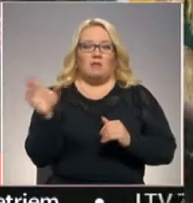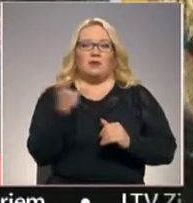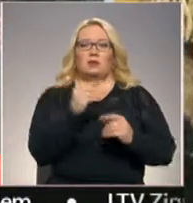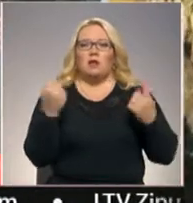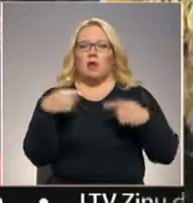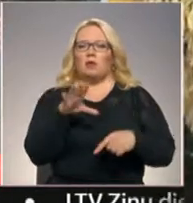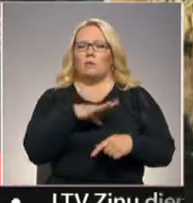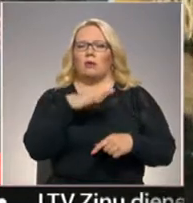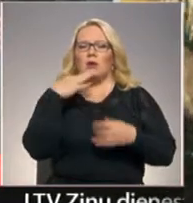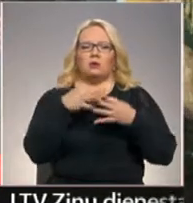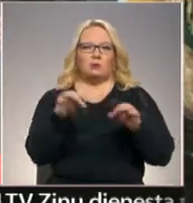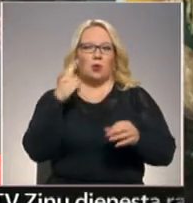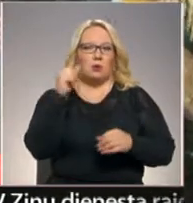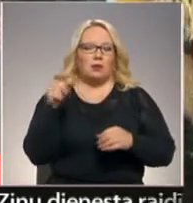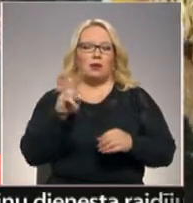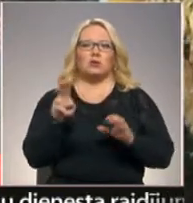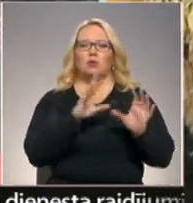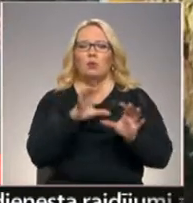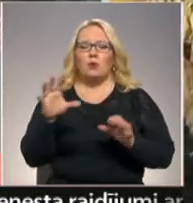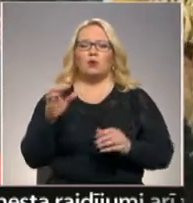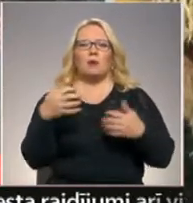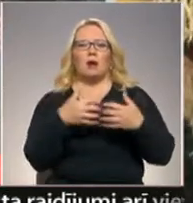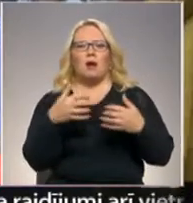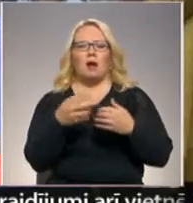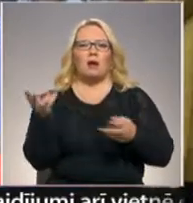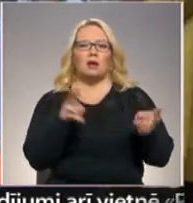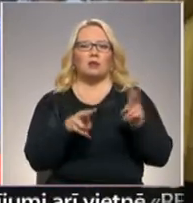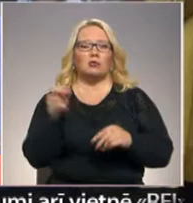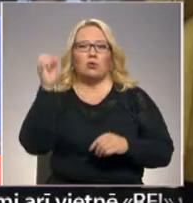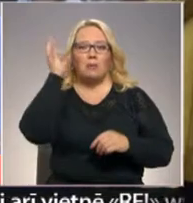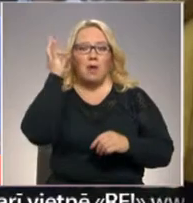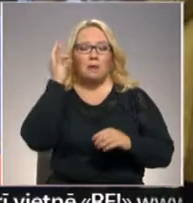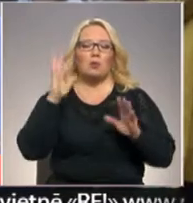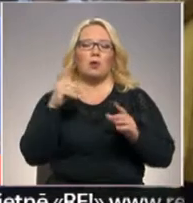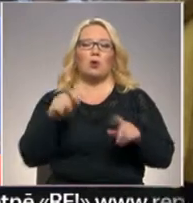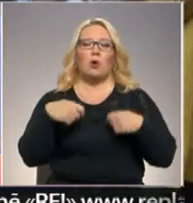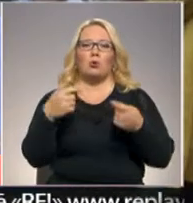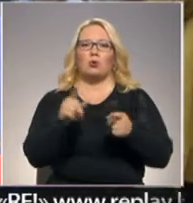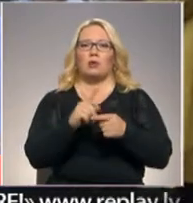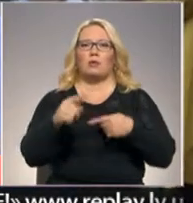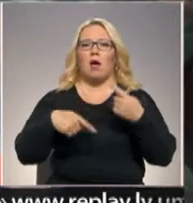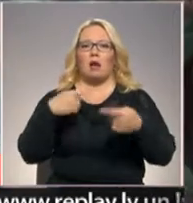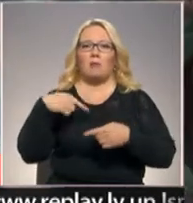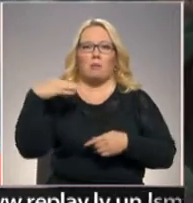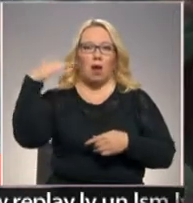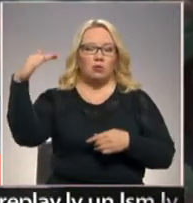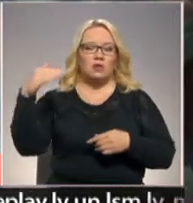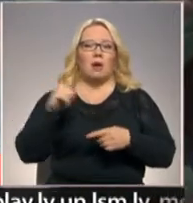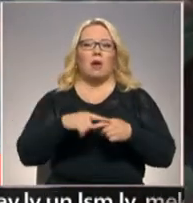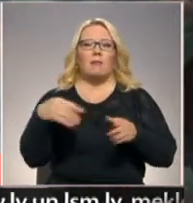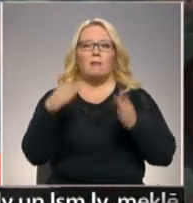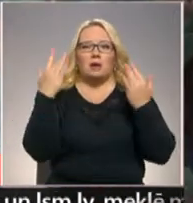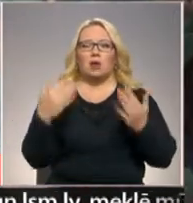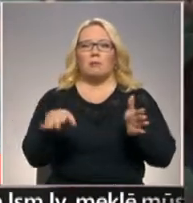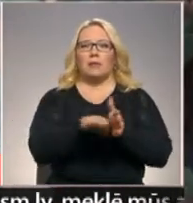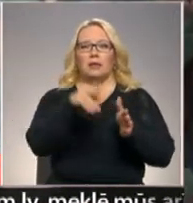laikos ir bijis daudz brīvprātīgo, kas rūpējušies par karā kritušo piemiņu, tomēr svarīgi to nodot arī nākošajām paudzēm. Pasākumā piedalījās